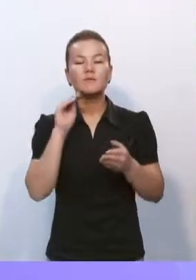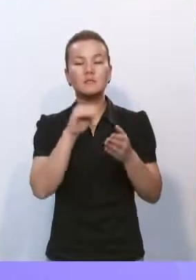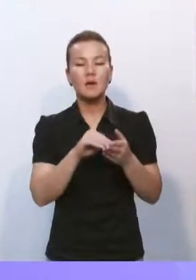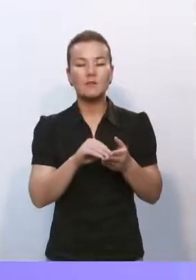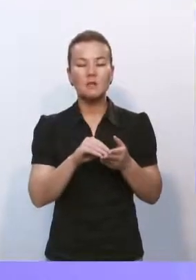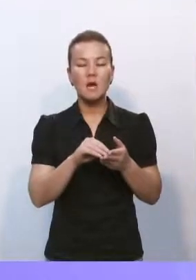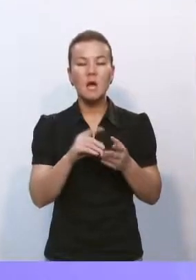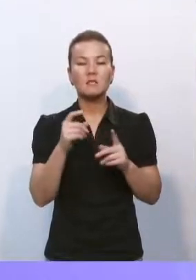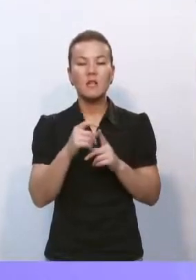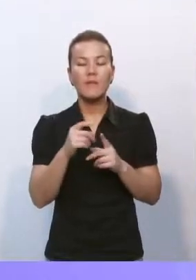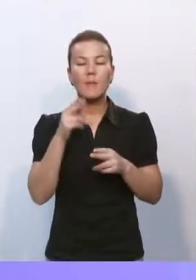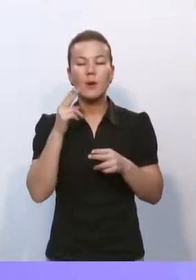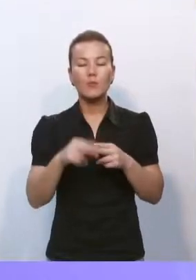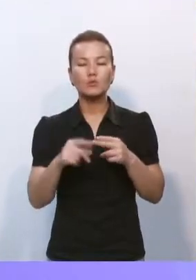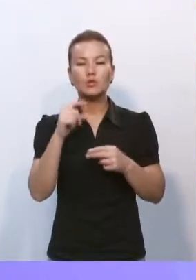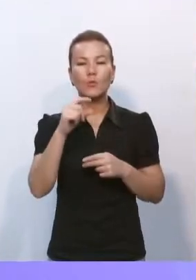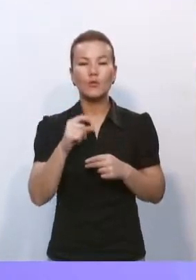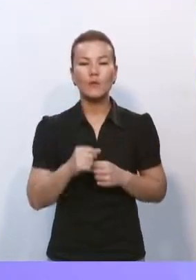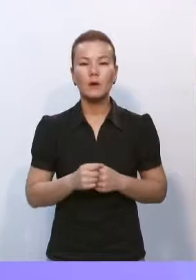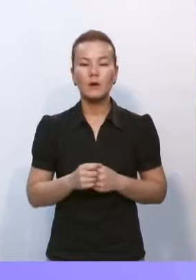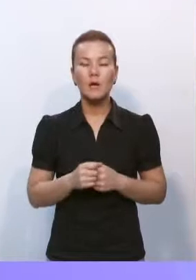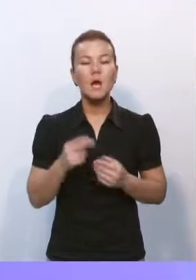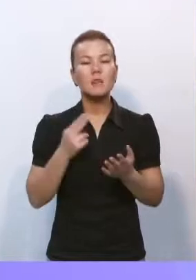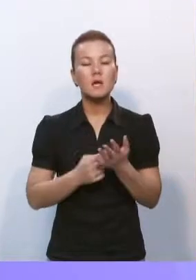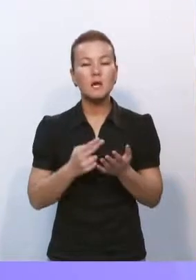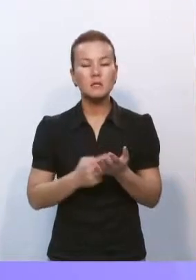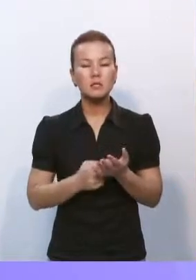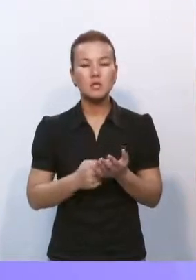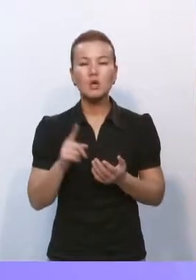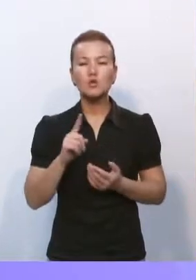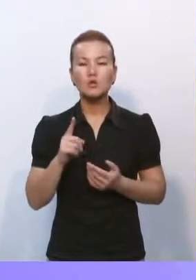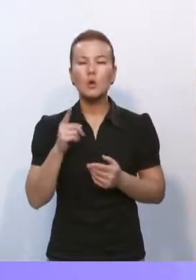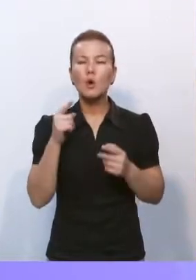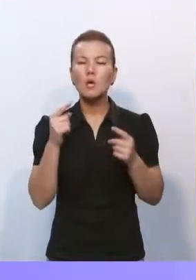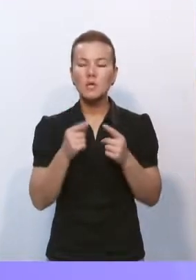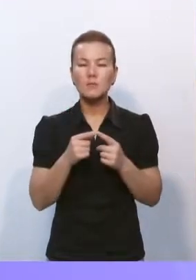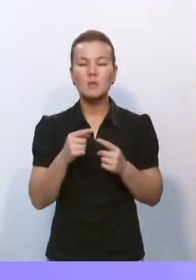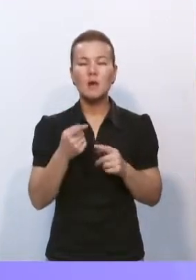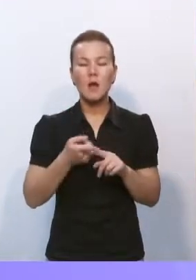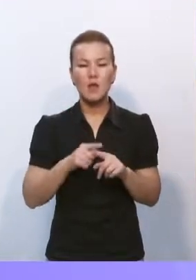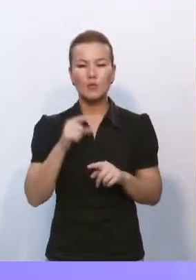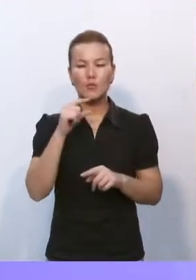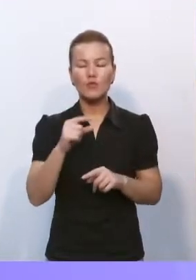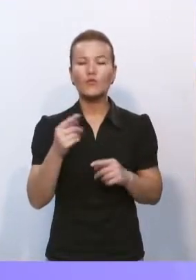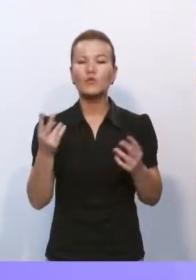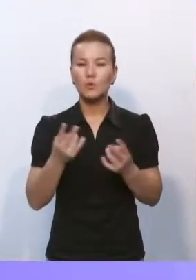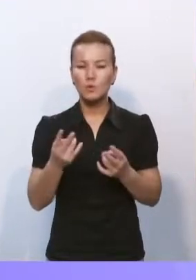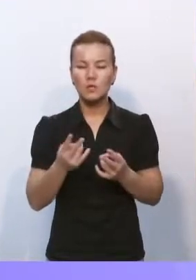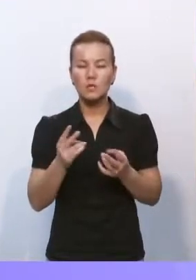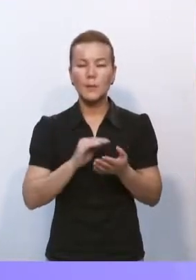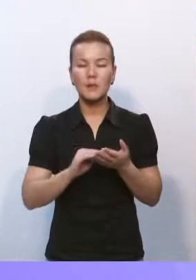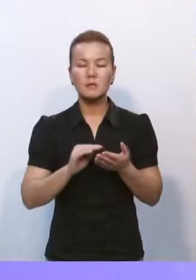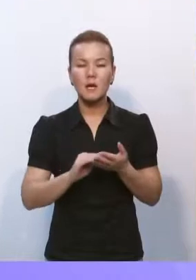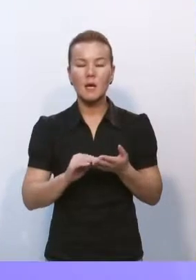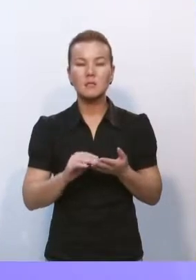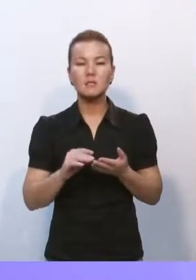Вставьте в словах пропущенные буквы. Докажите, что именно эту букву нужно